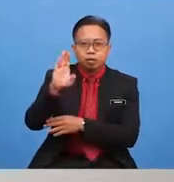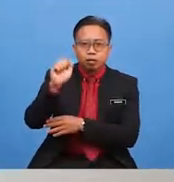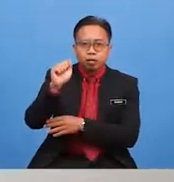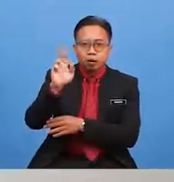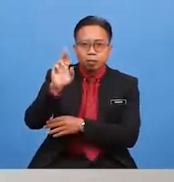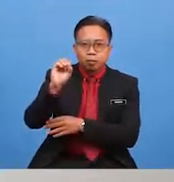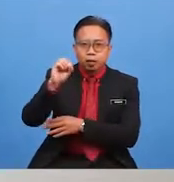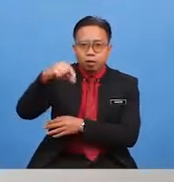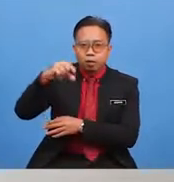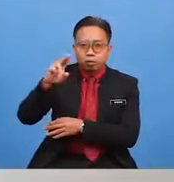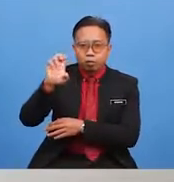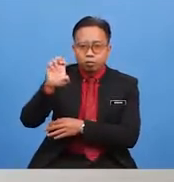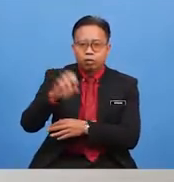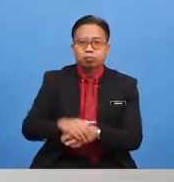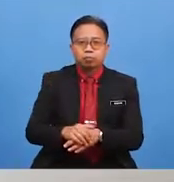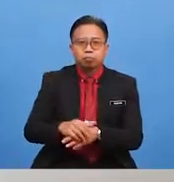Neoclassicism,